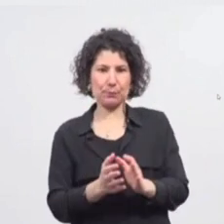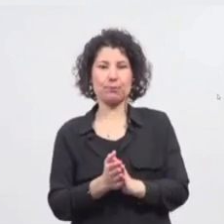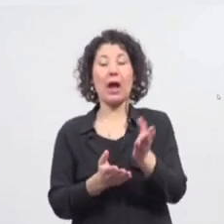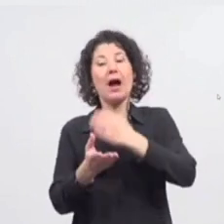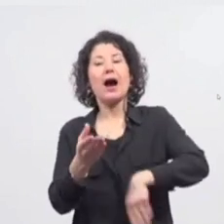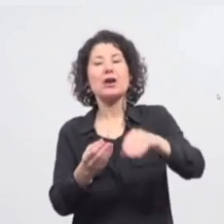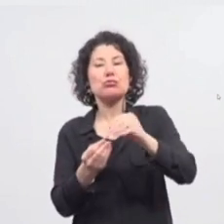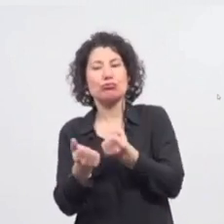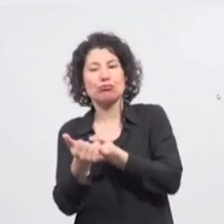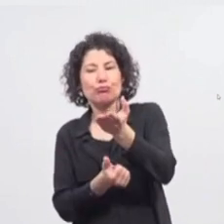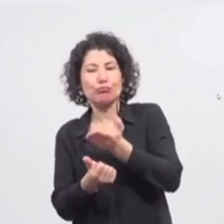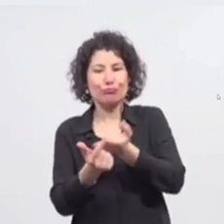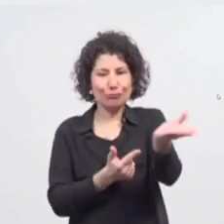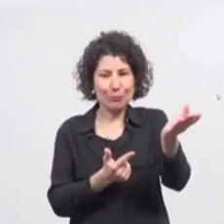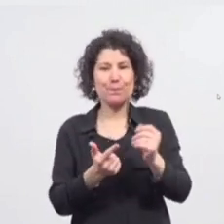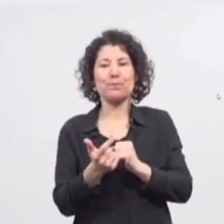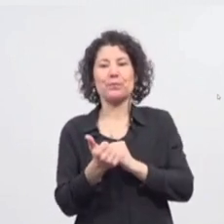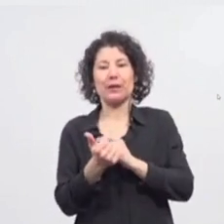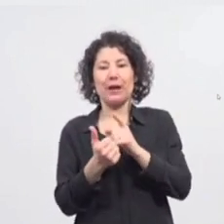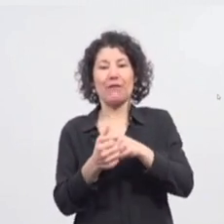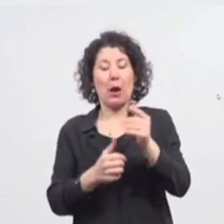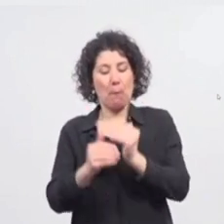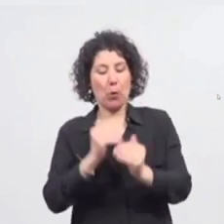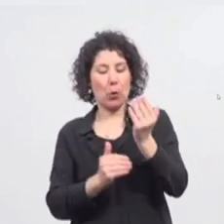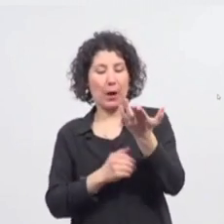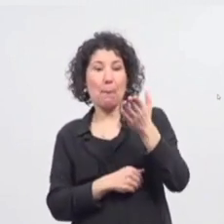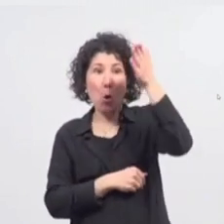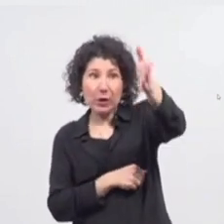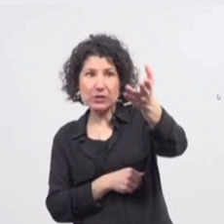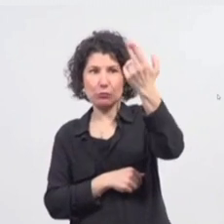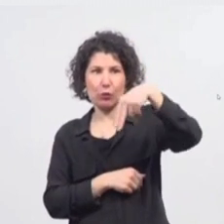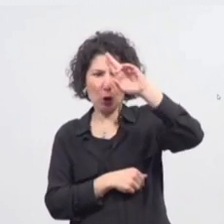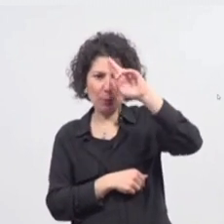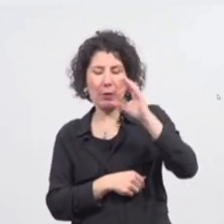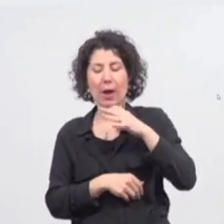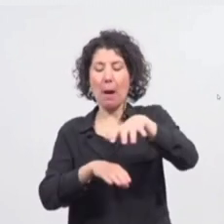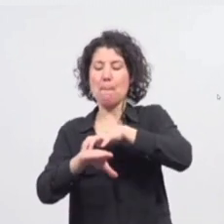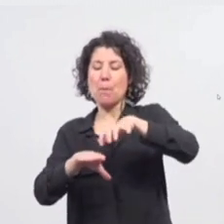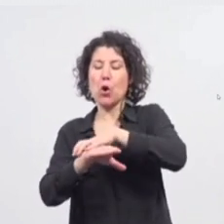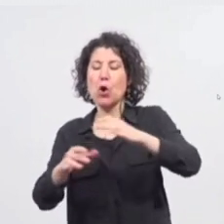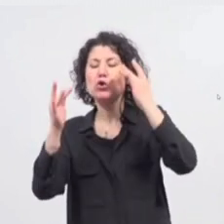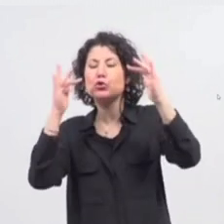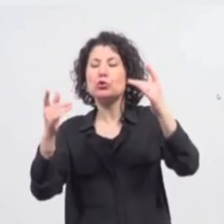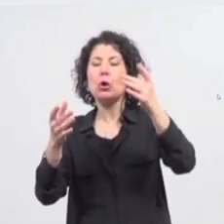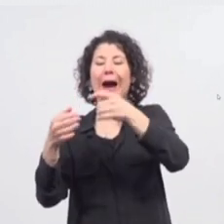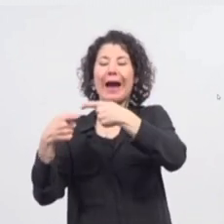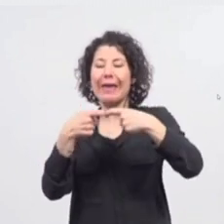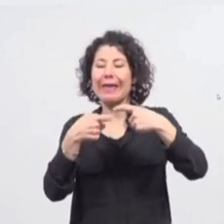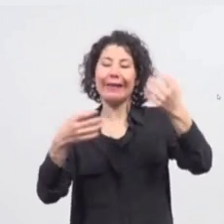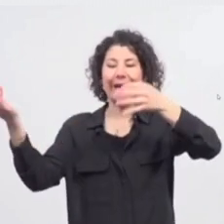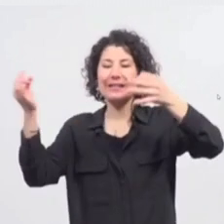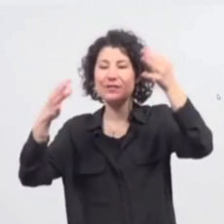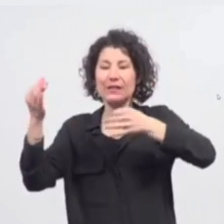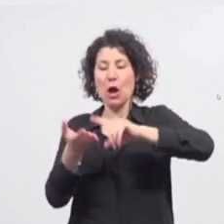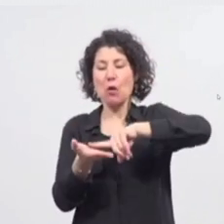programme Horizon Europe, pour la première fois, il y a un pôle culture et créativité. Son budget est 2,1 milliards